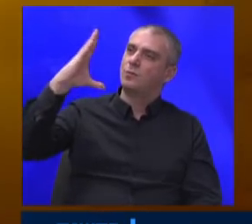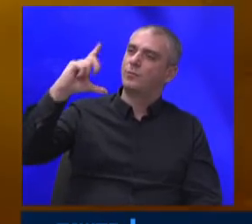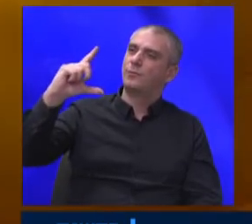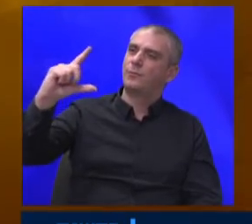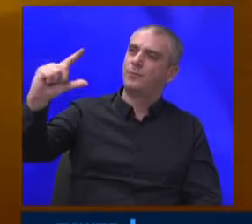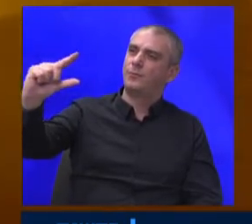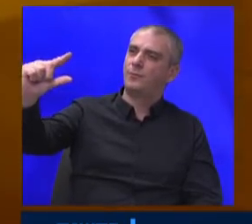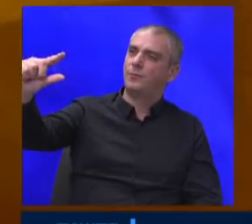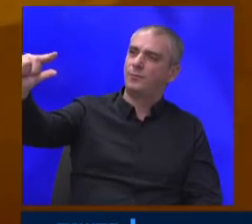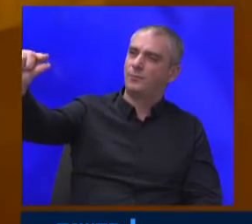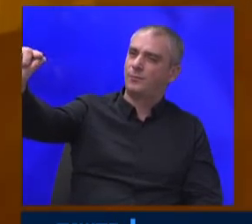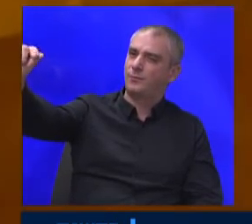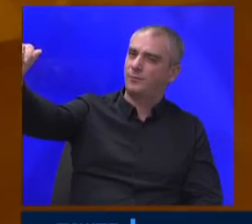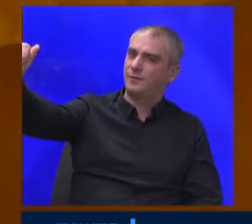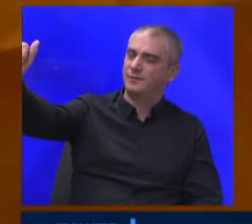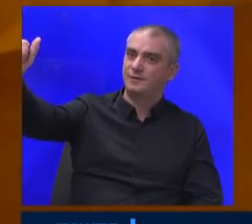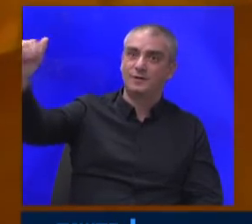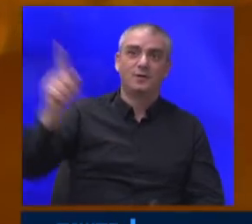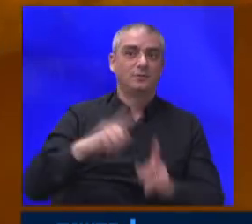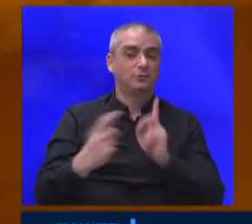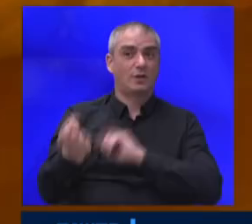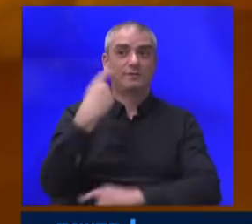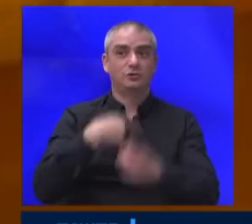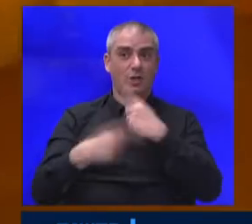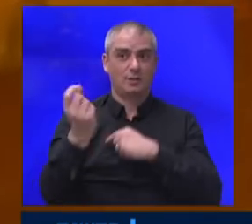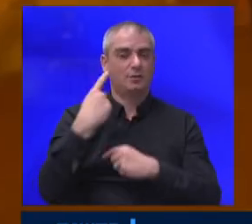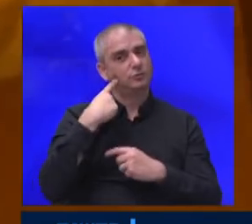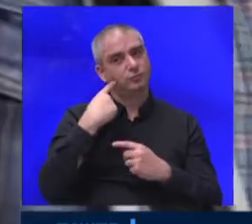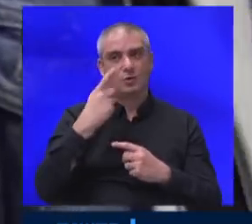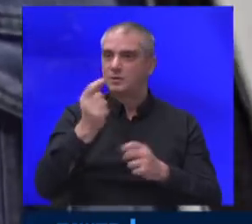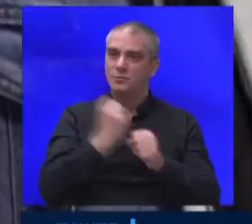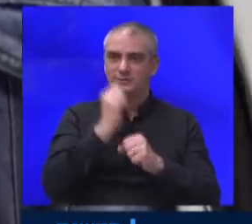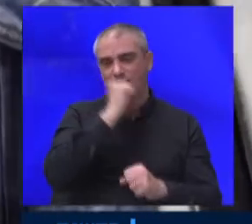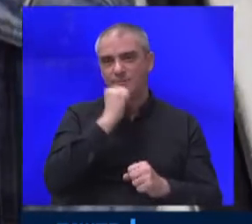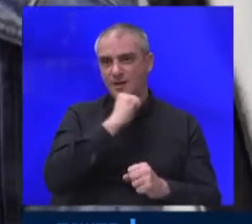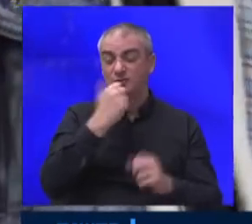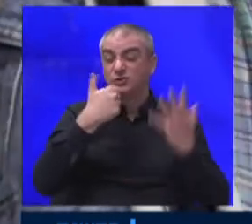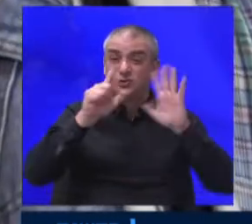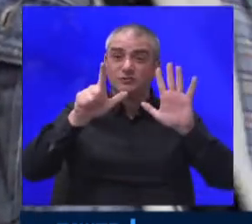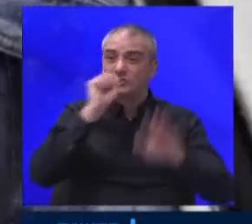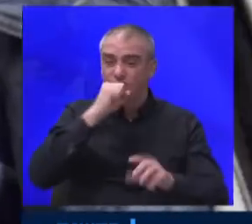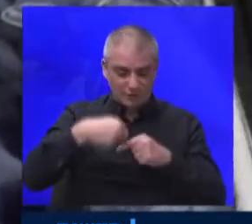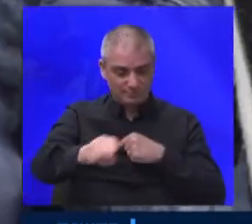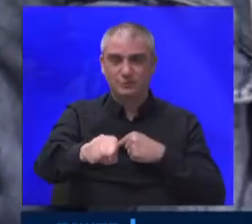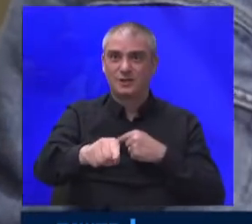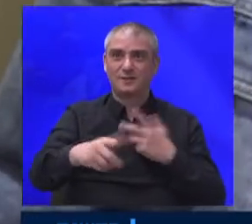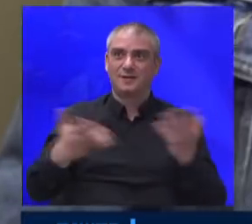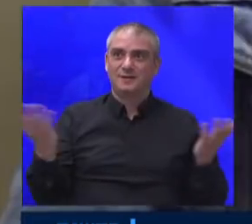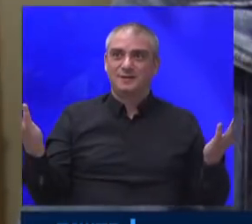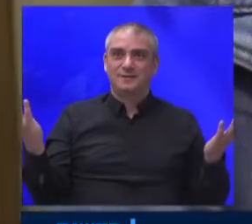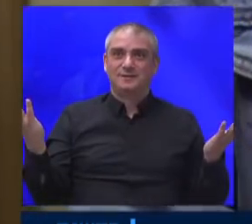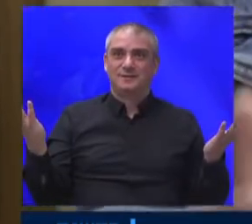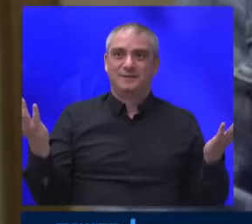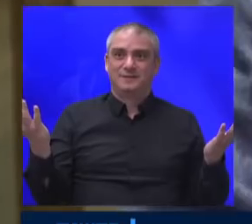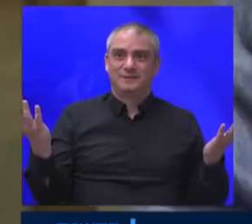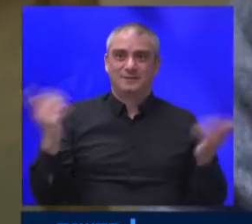ומתרחקת. כאילו מישהו בא לפני שנה, אסף אותנו, אמרתי שמו חבר'ה, אתם הולכים להקליט 67 שירים בהתחלה הקרובה. זה כאילו